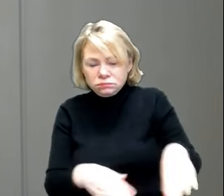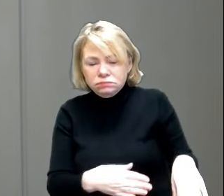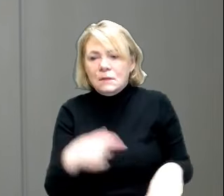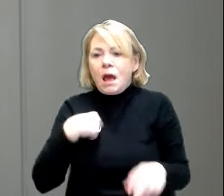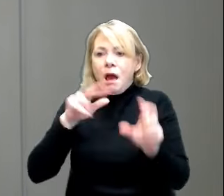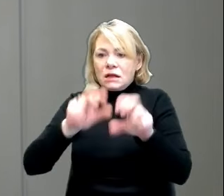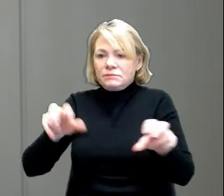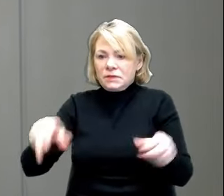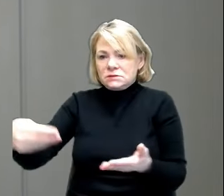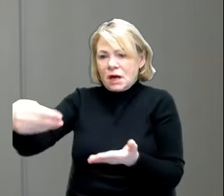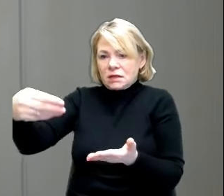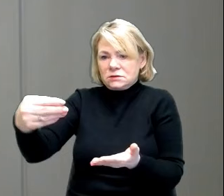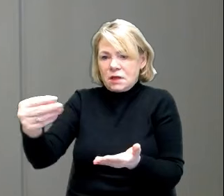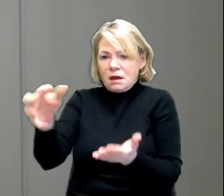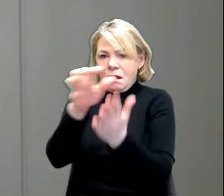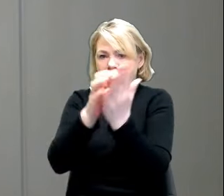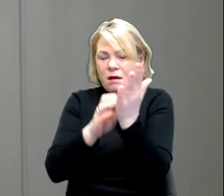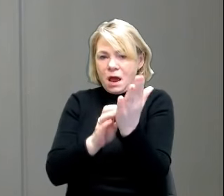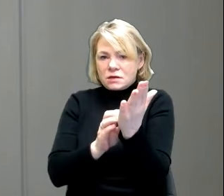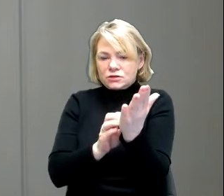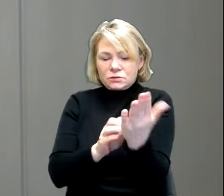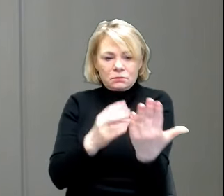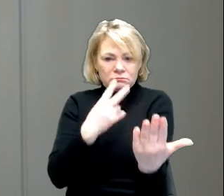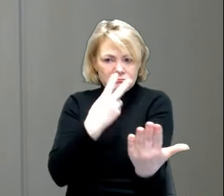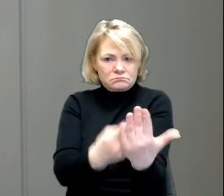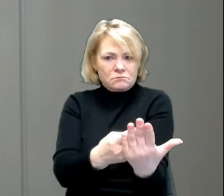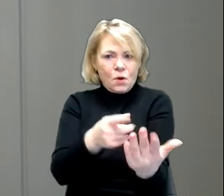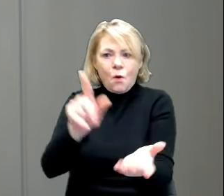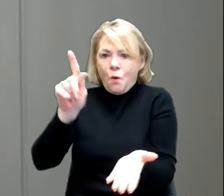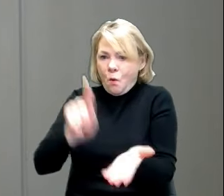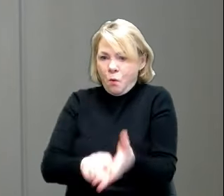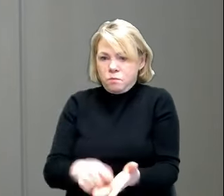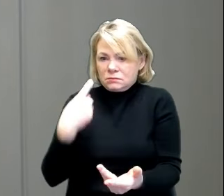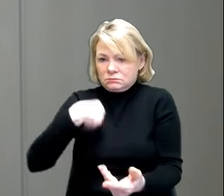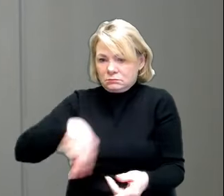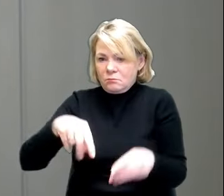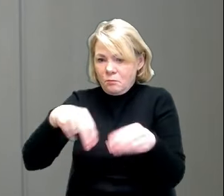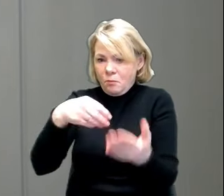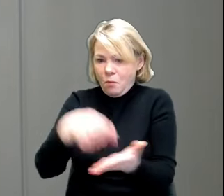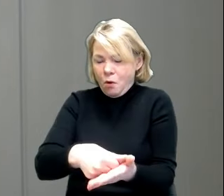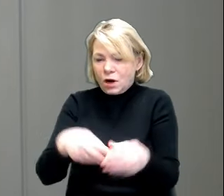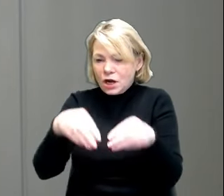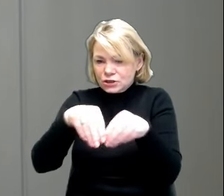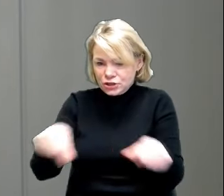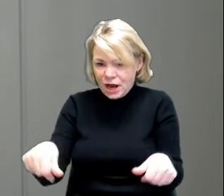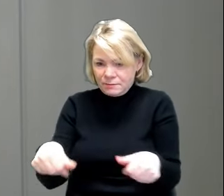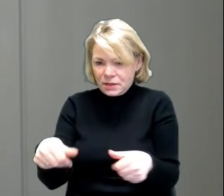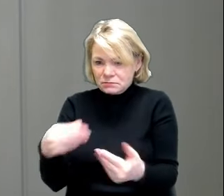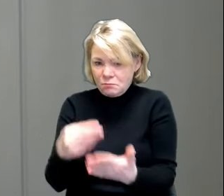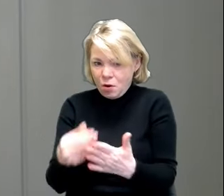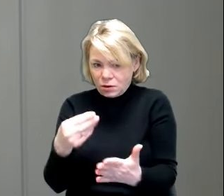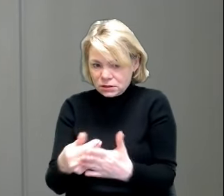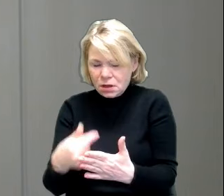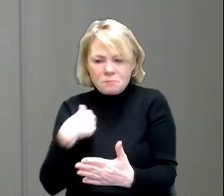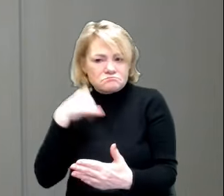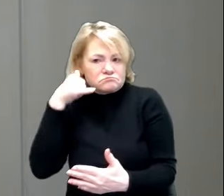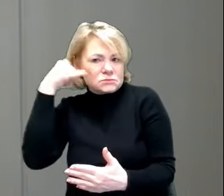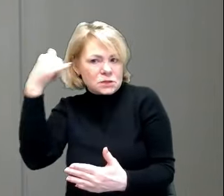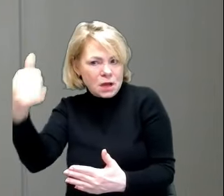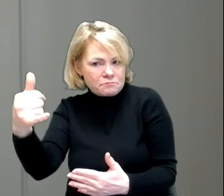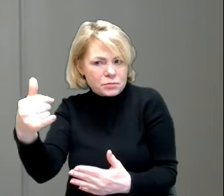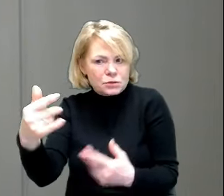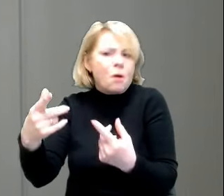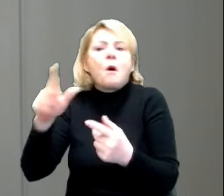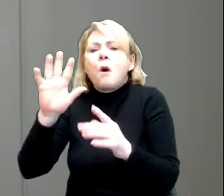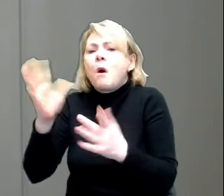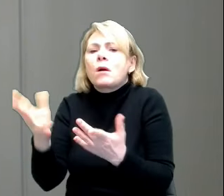susimokėt žemės nuomos mokestį skambinant į apskaitos skyrių paaiškina kad ką kiti skyriai dirba ką tvarko